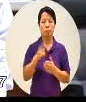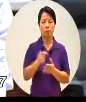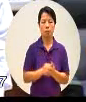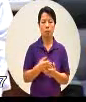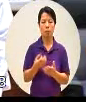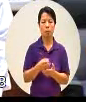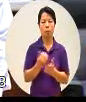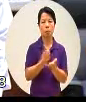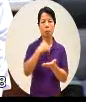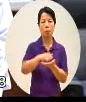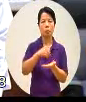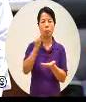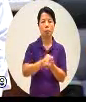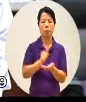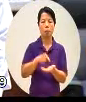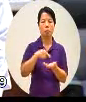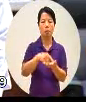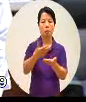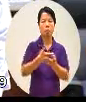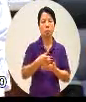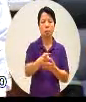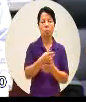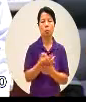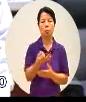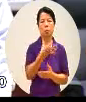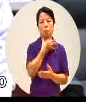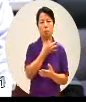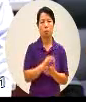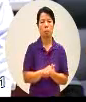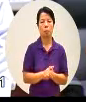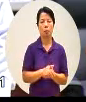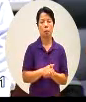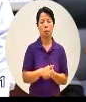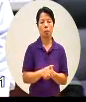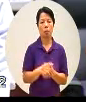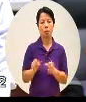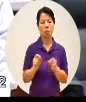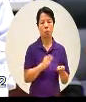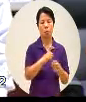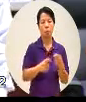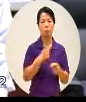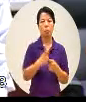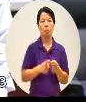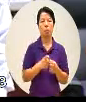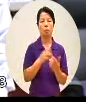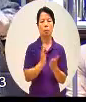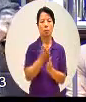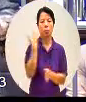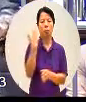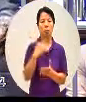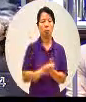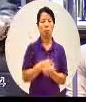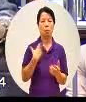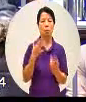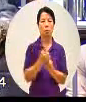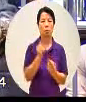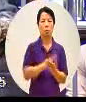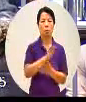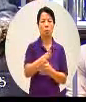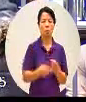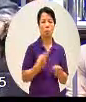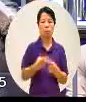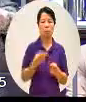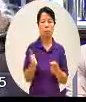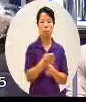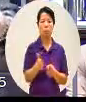讲叫恁来征收，恁拢讲无钱 是啊， 一 体 就过来十担啊。 不是，这吼过去当然即个关系合并才两档